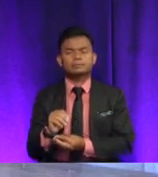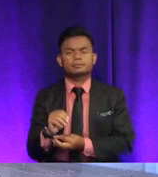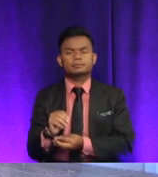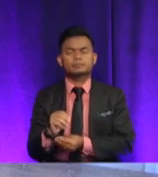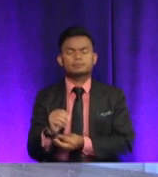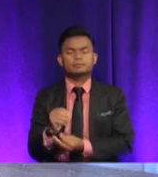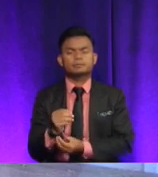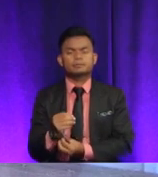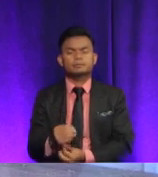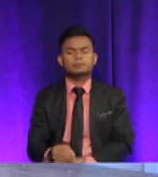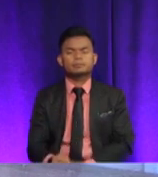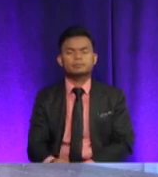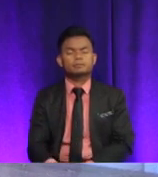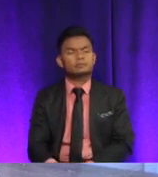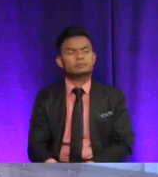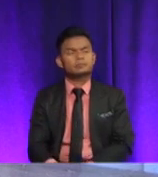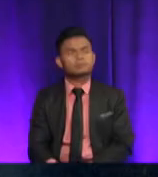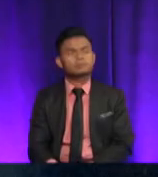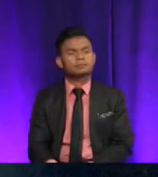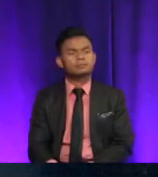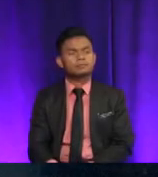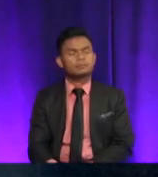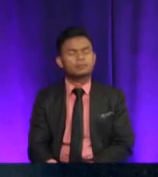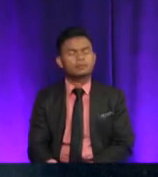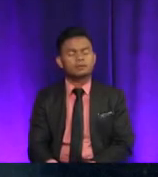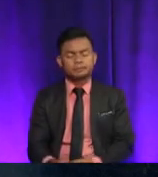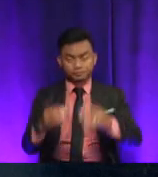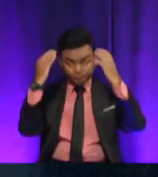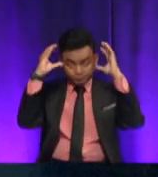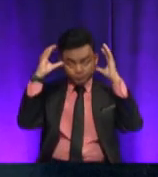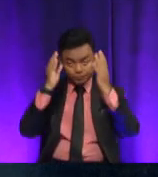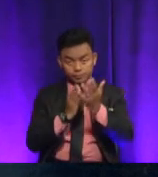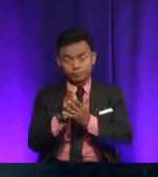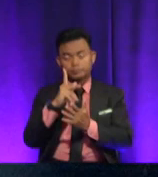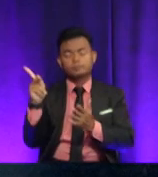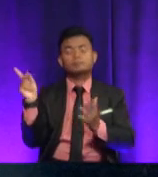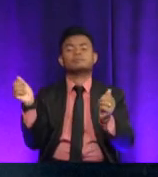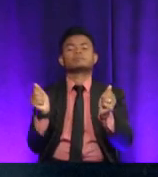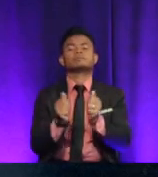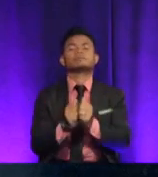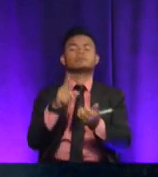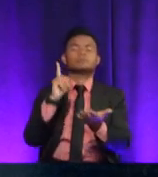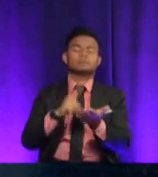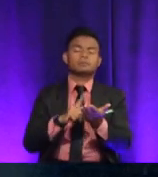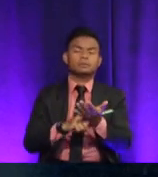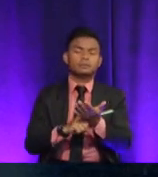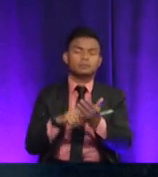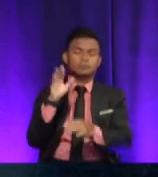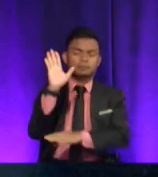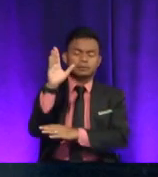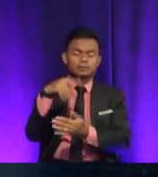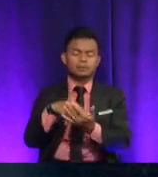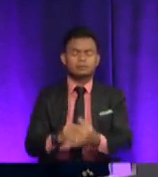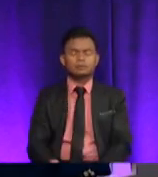tentang tema dan persoalannya kita pada petang ini untuk percambahan Minda mencari ilmu Bagaimana oke